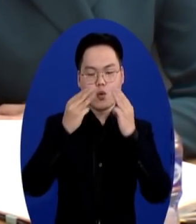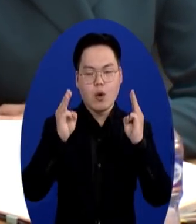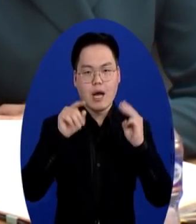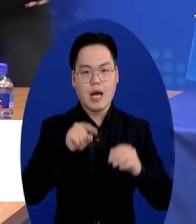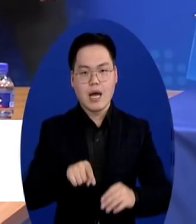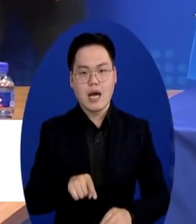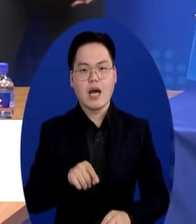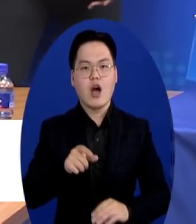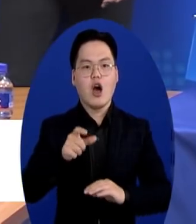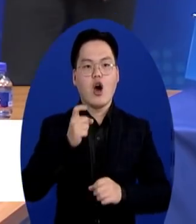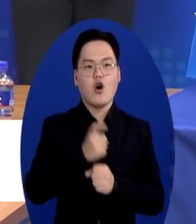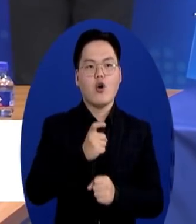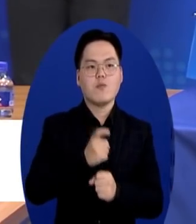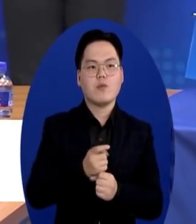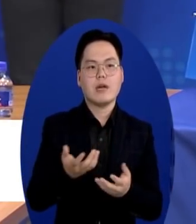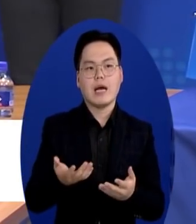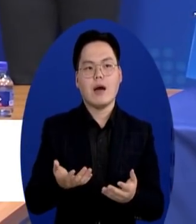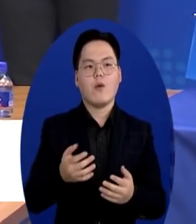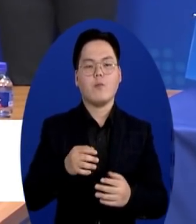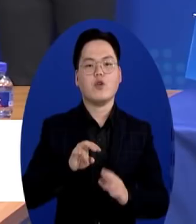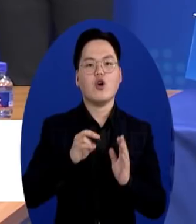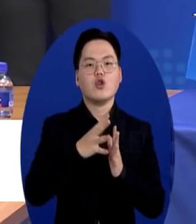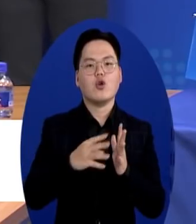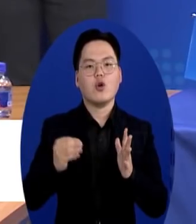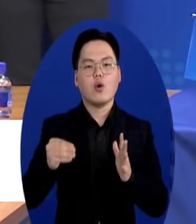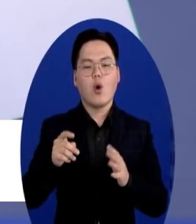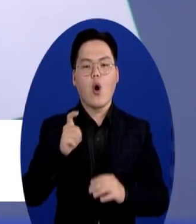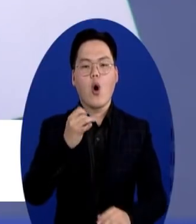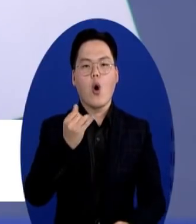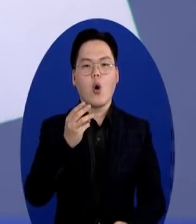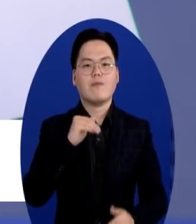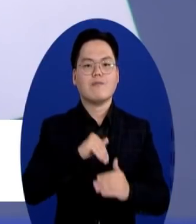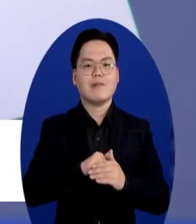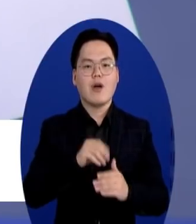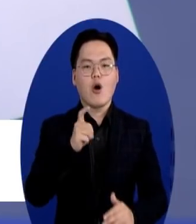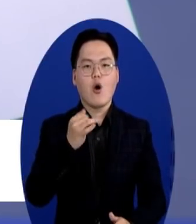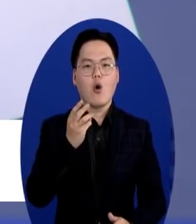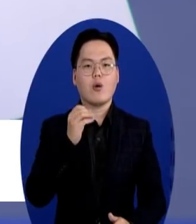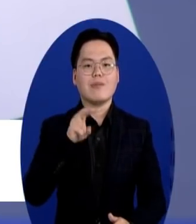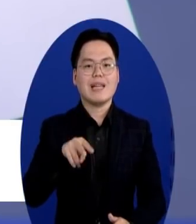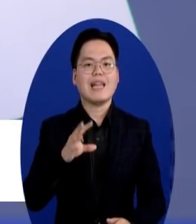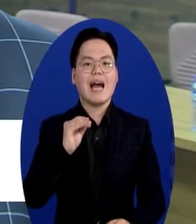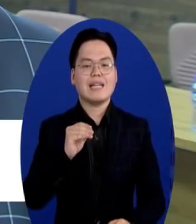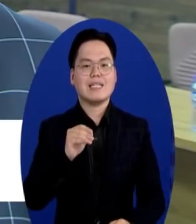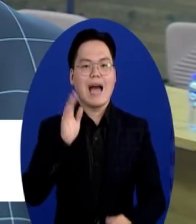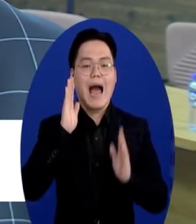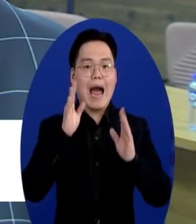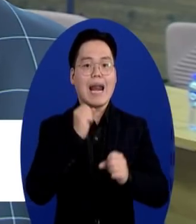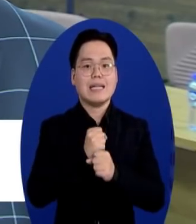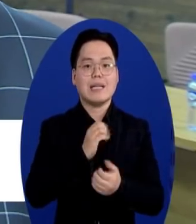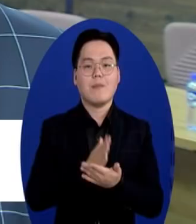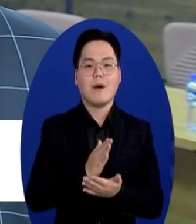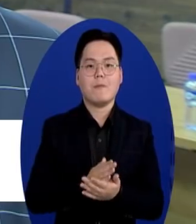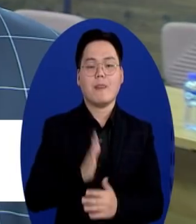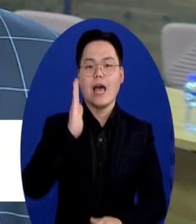бэлтгэн хөдөлмөрийн зах зээлд нийлүүлэх, мөн нөлөөллийн аргаар хуримтлалтай олон иргэнийг төрүүлэхэд анхаарч ажиллаж байна. Ирээдүй болсон одоо